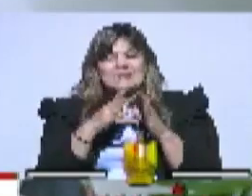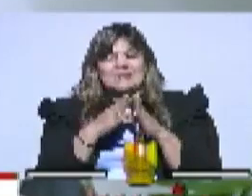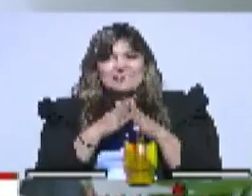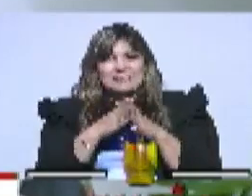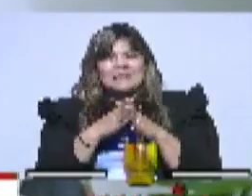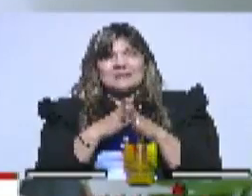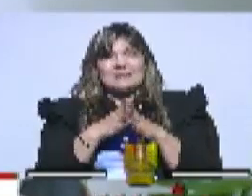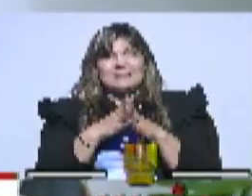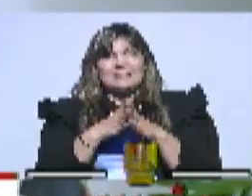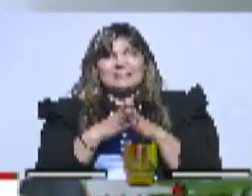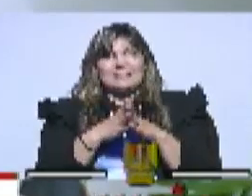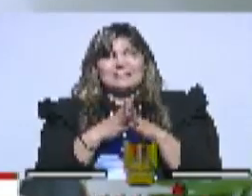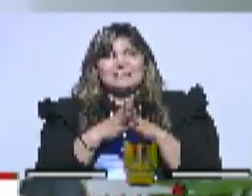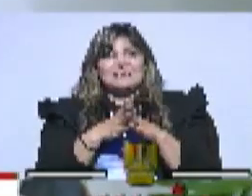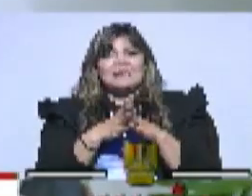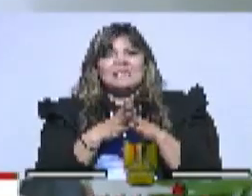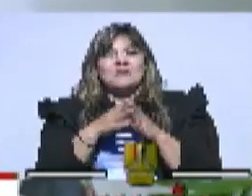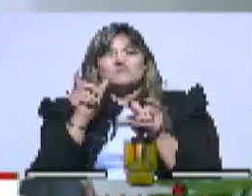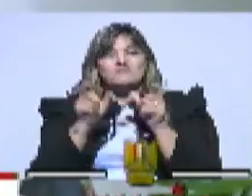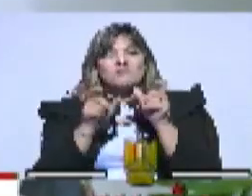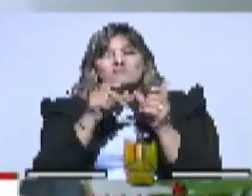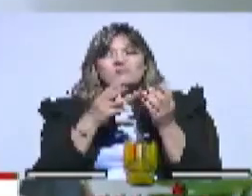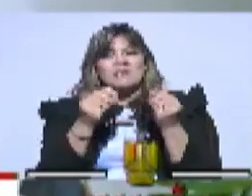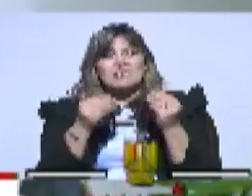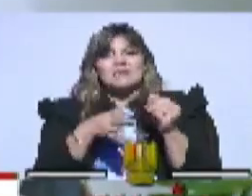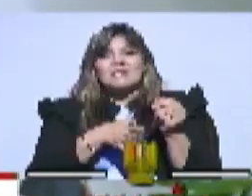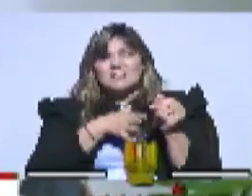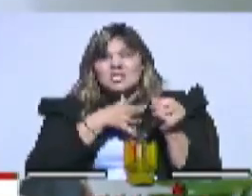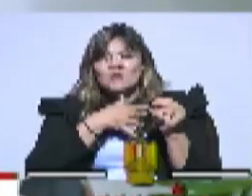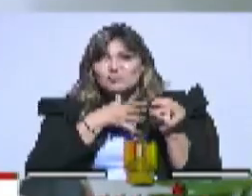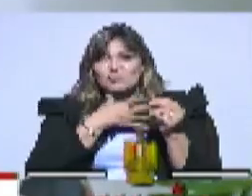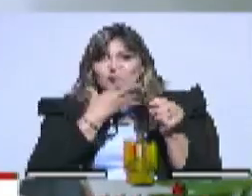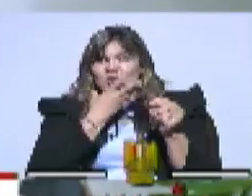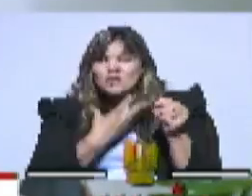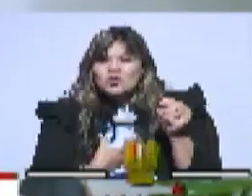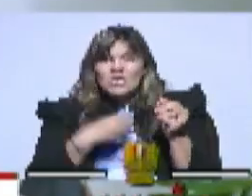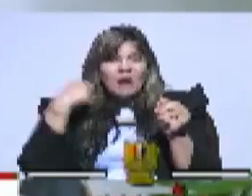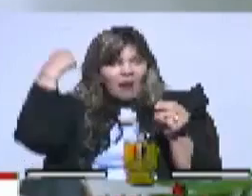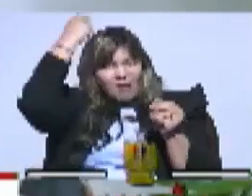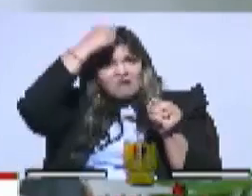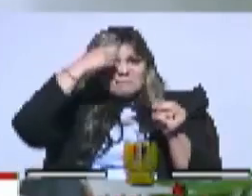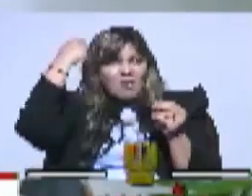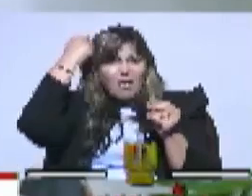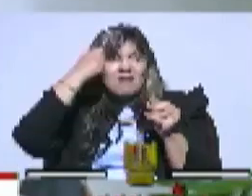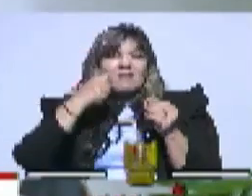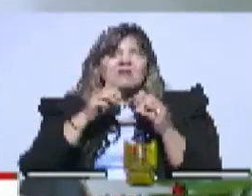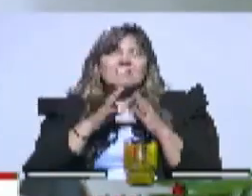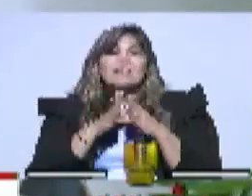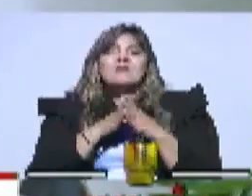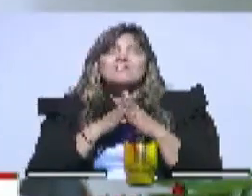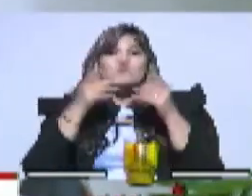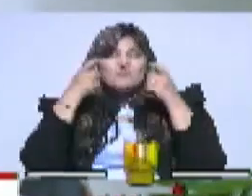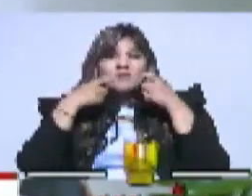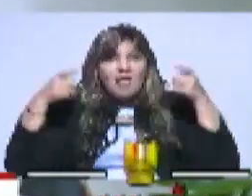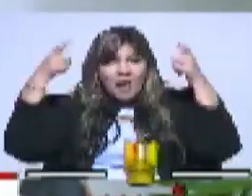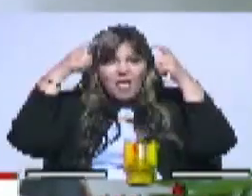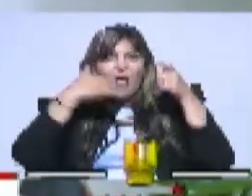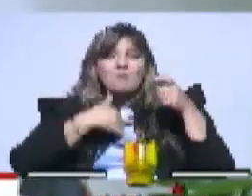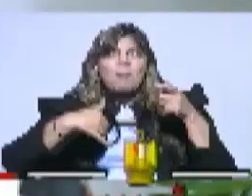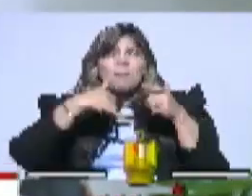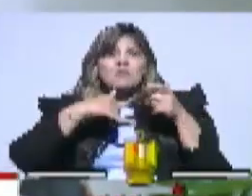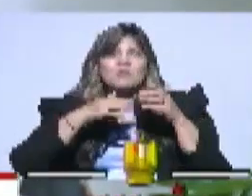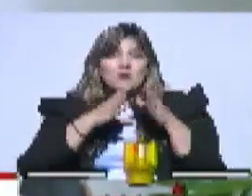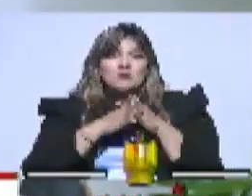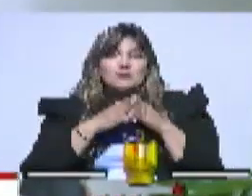وشفنا يعني شخصيات عديدة جدا، شفنا شيخ الأزهر، شفنا مفتي الجمهورية، شفنا البابا، شفنا الأنبا أرميا الأسقف